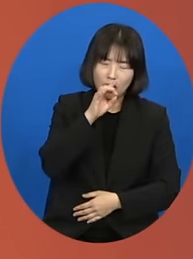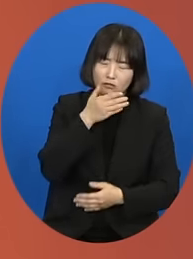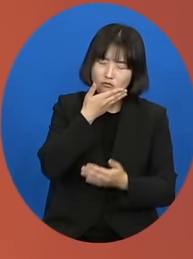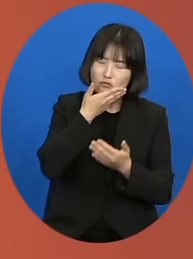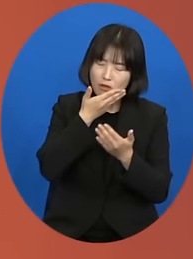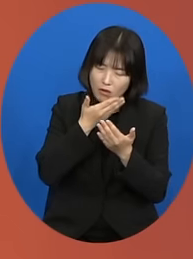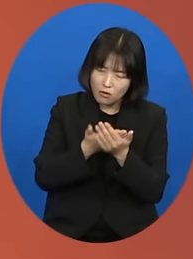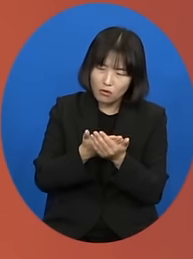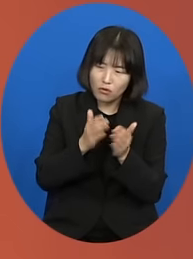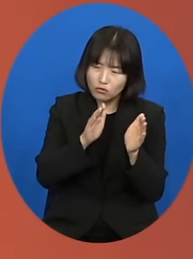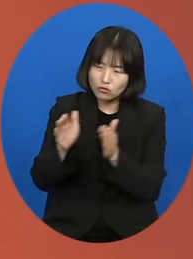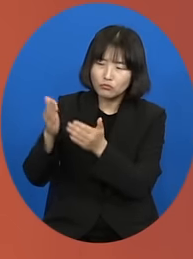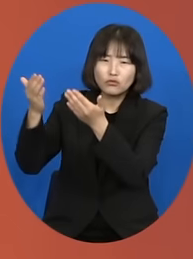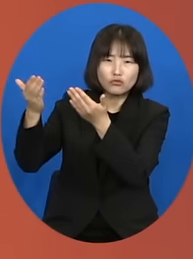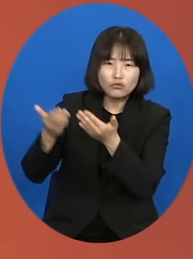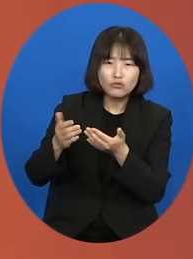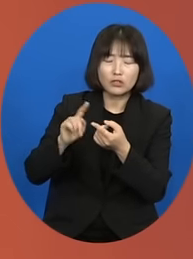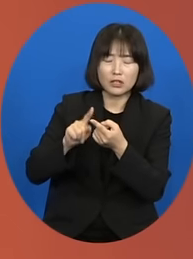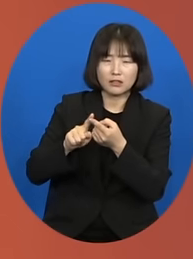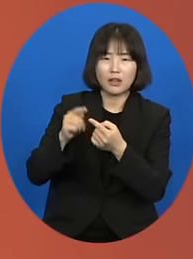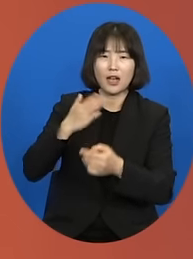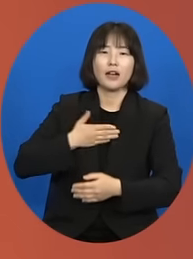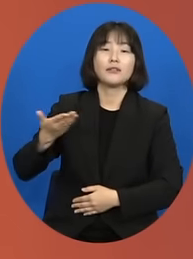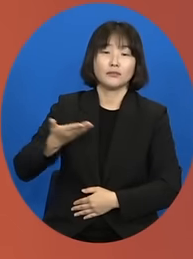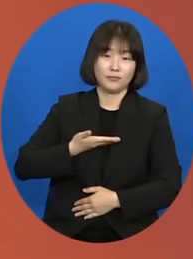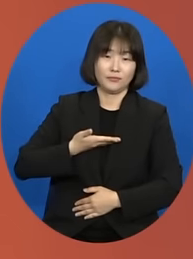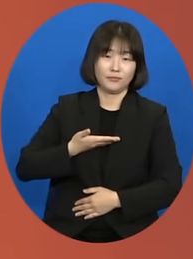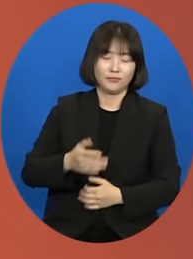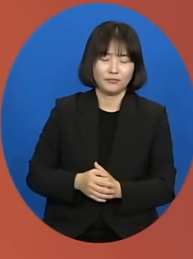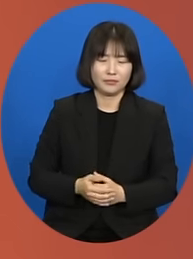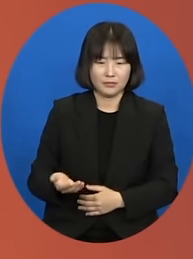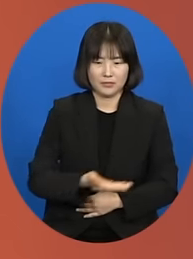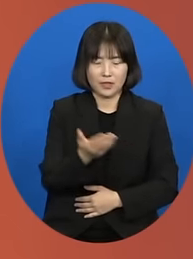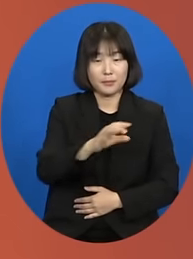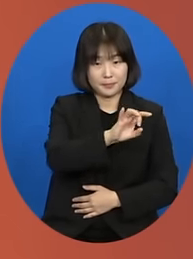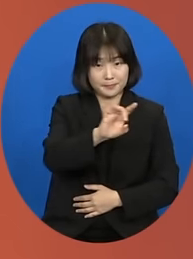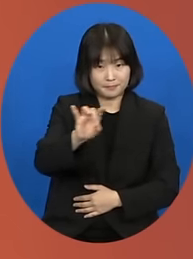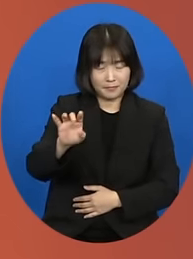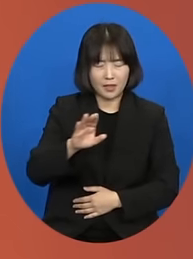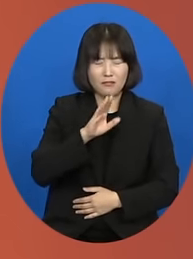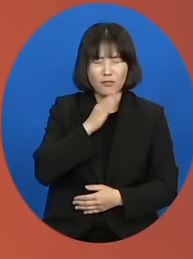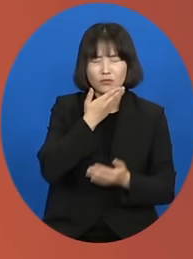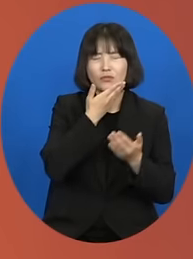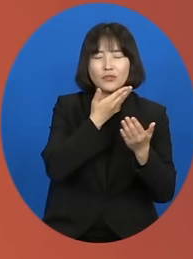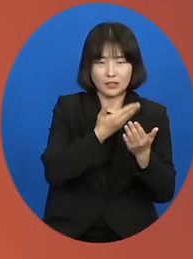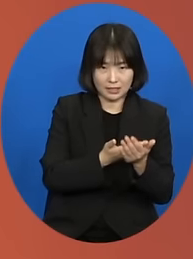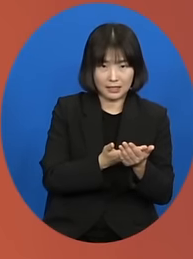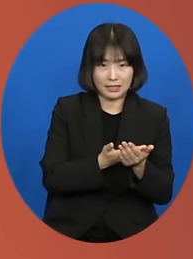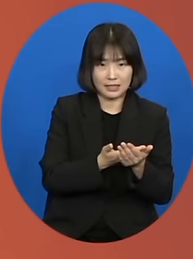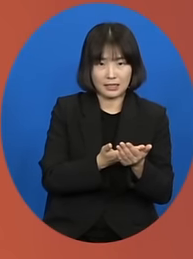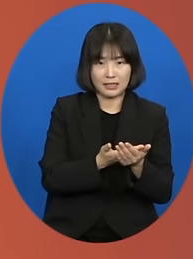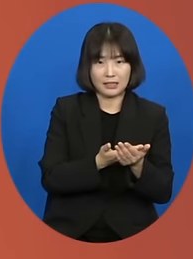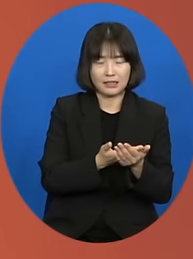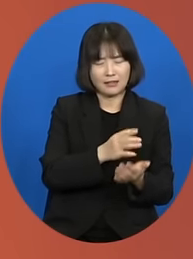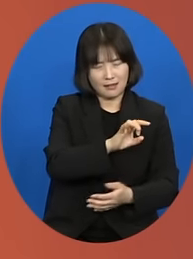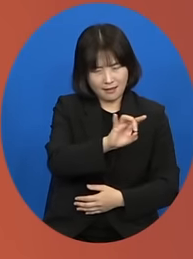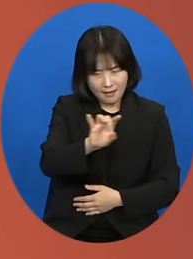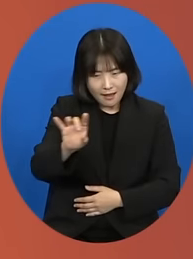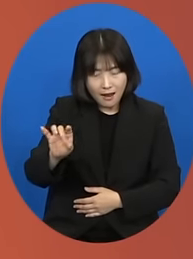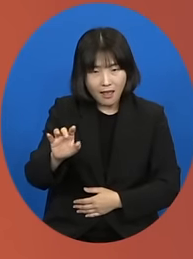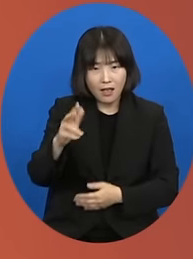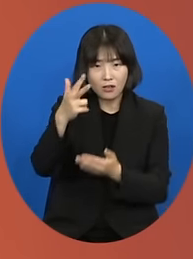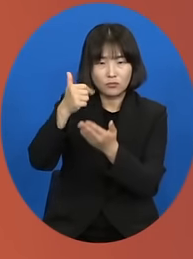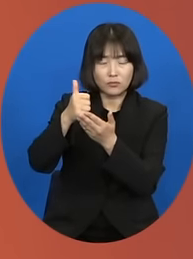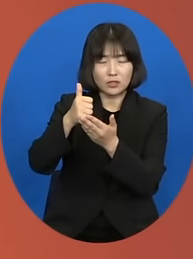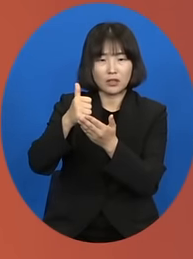준비하신다는 것을 말씀하고 있는 것입니다. 여러분 한 사람 한 사람이 그렇게 귀합니다. 여러분 한 사람 한 사람이 주님께